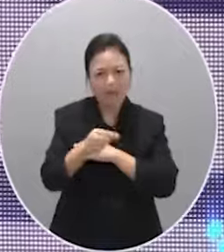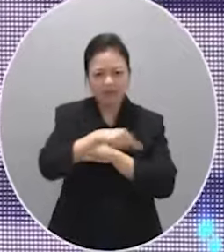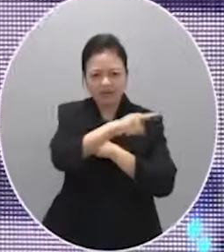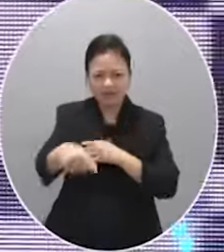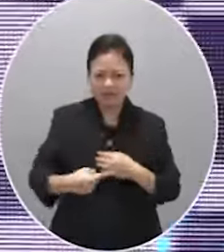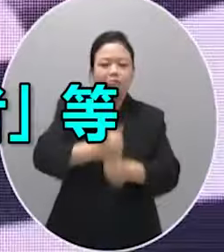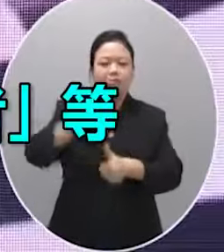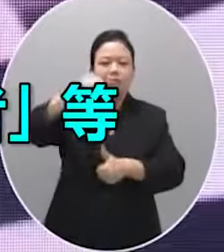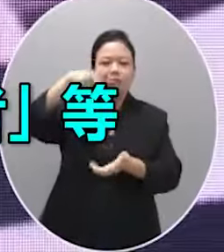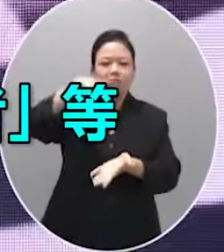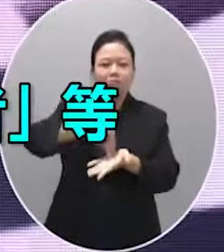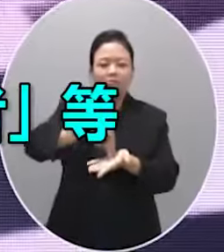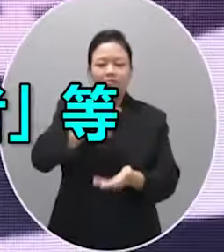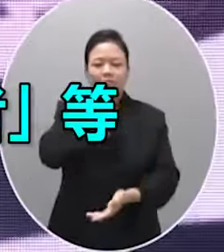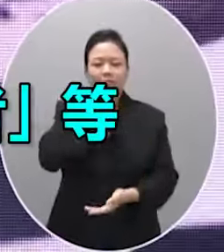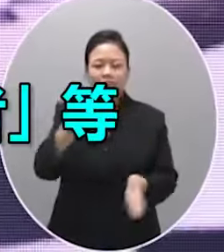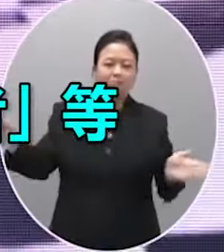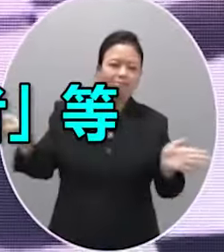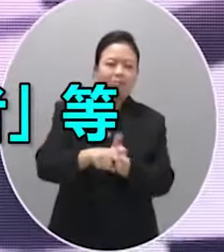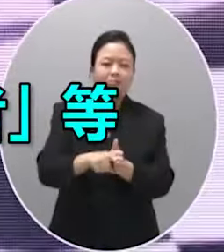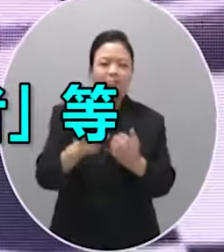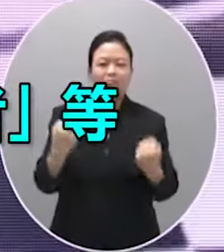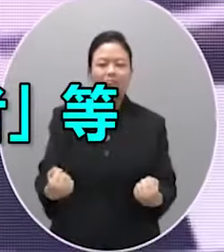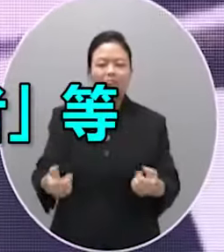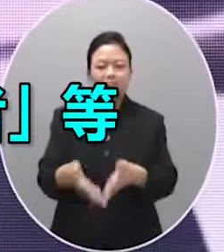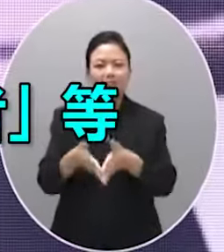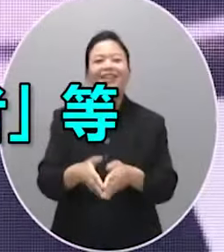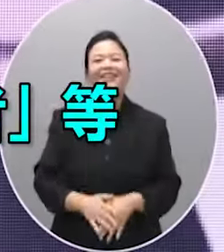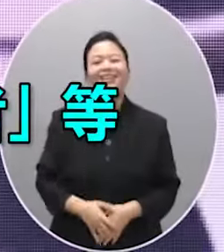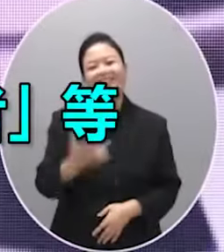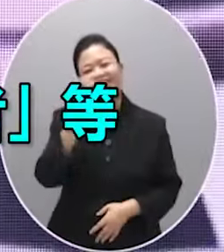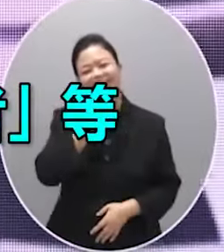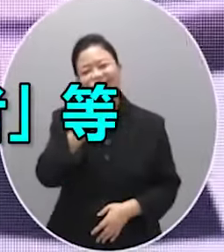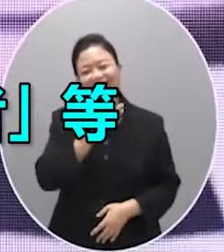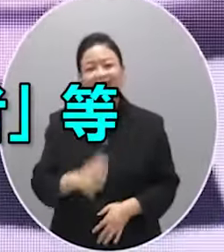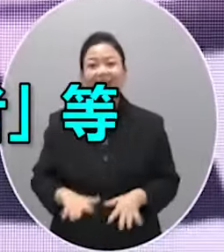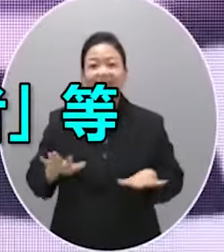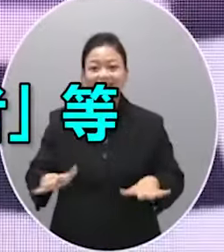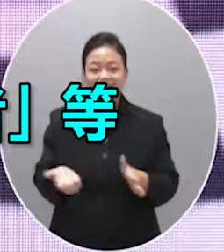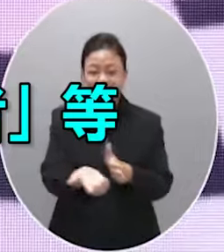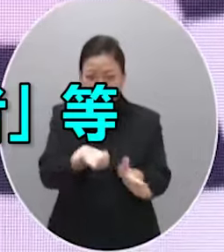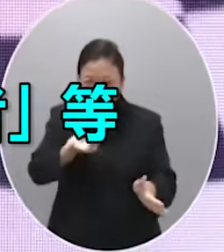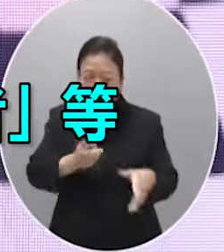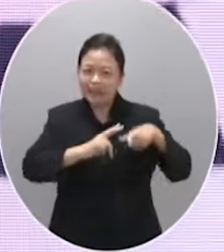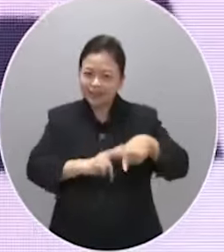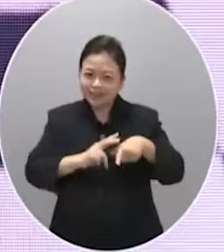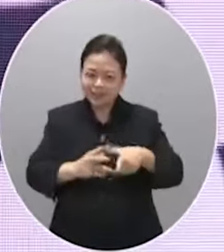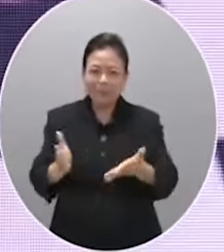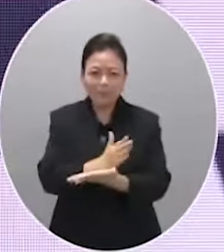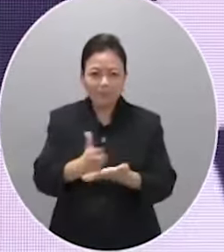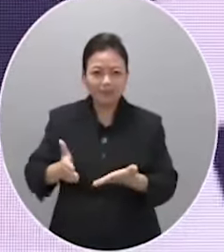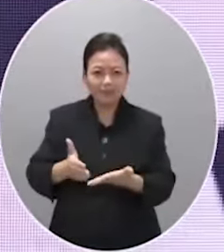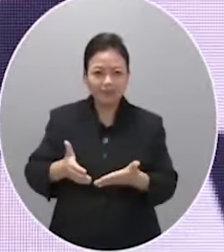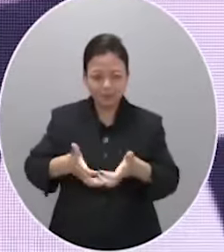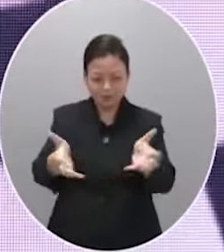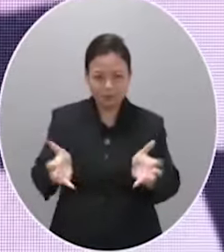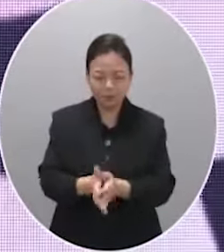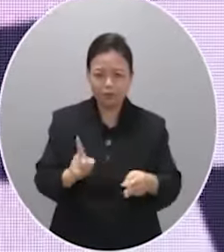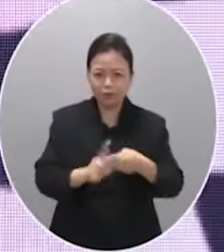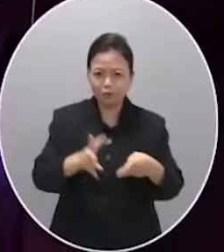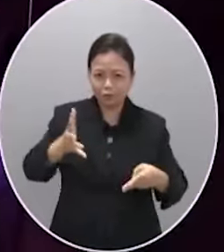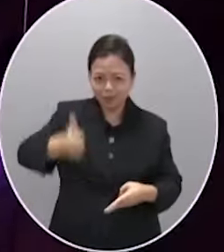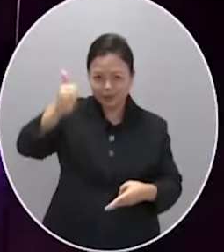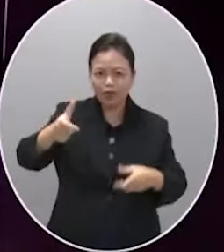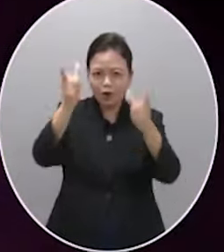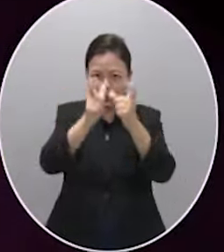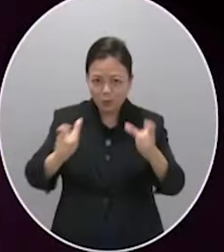齁。OK， 接下来让我来提早介绍我们这次的评审团主席卢律明。Yeah， 大家跟